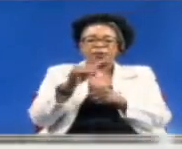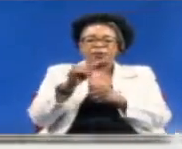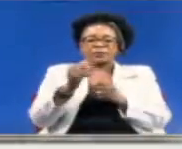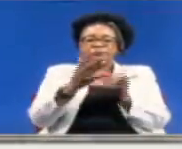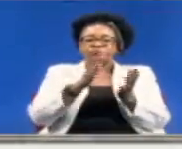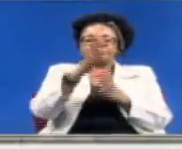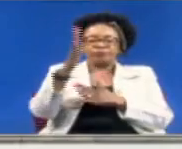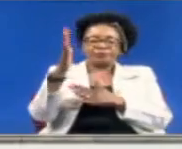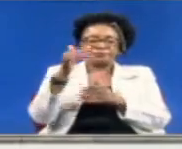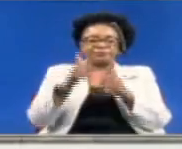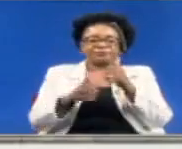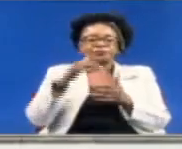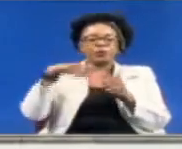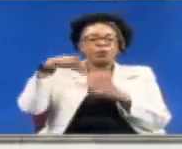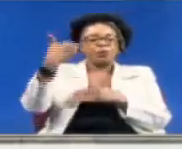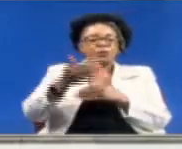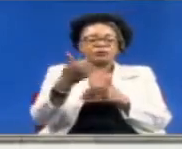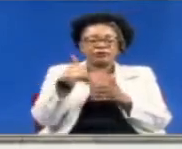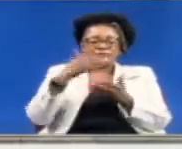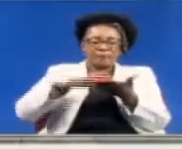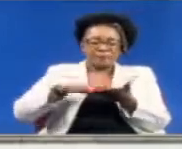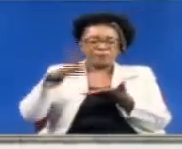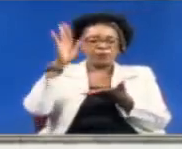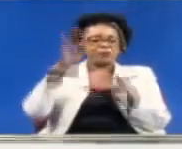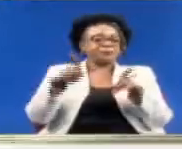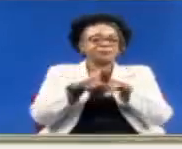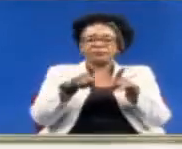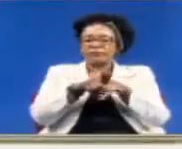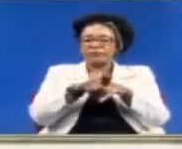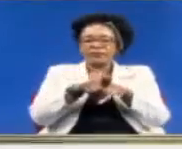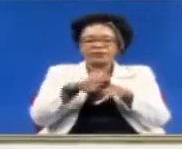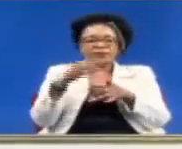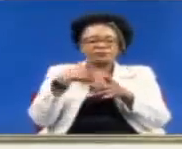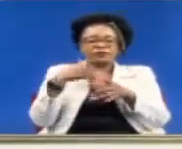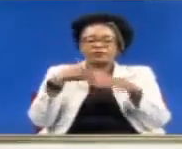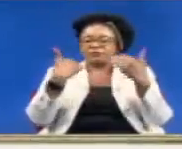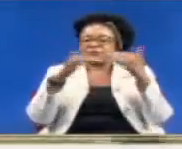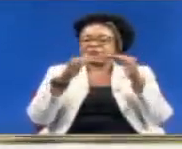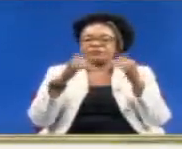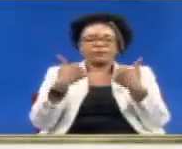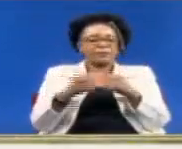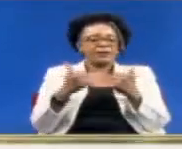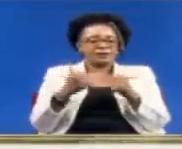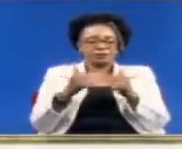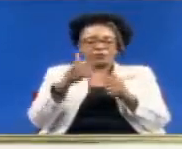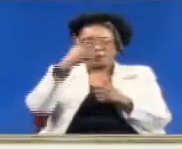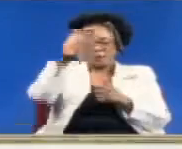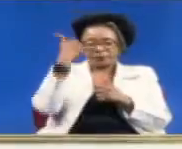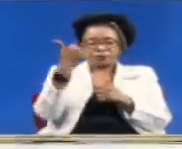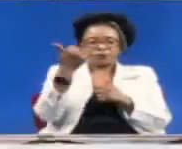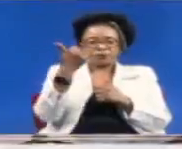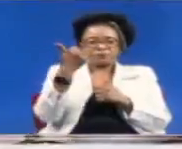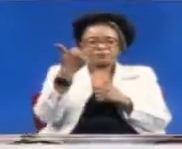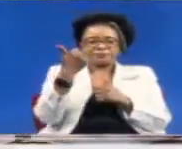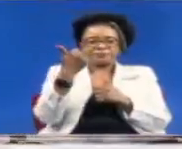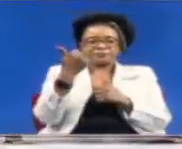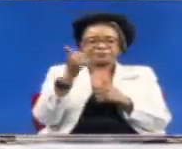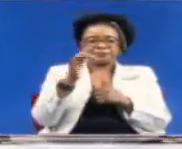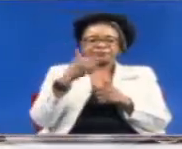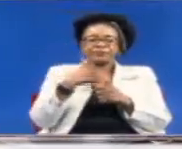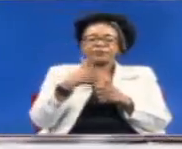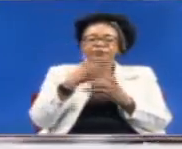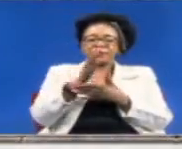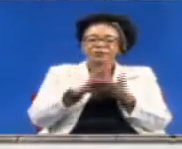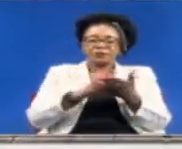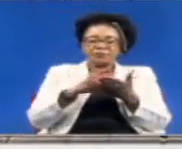huzalisha kiwango kikubwa cha umeme, pia haujafikia viwango vyake kamilifu, na kwa sababu hiyo kuna baadhi ya Wakenya wangali